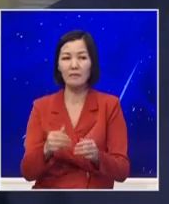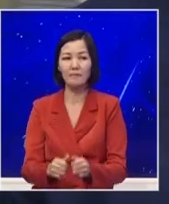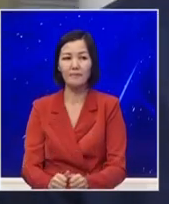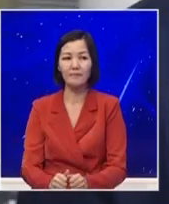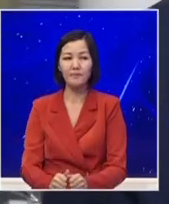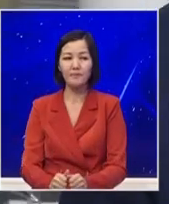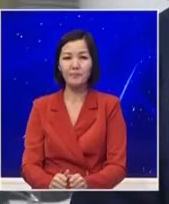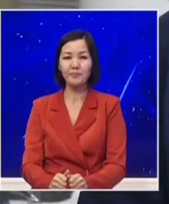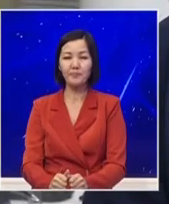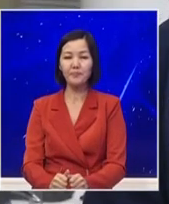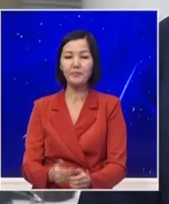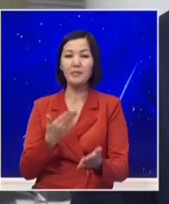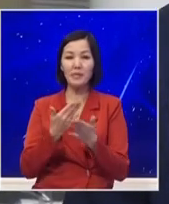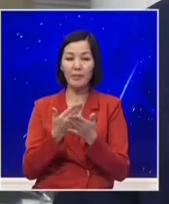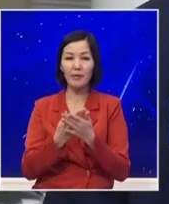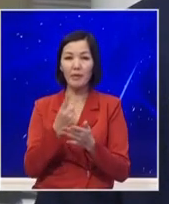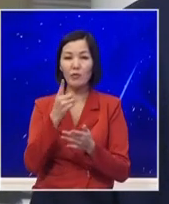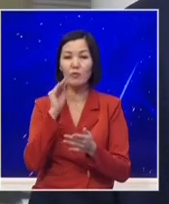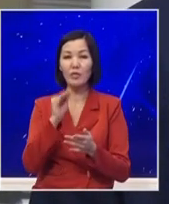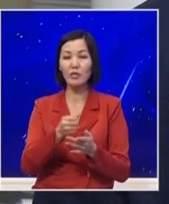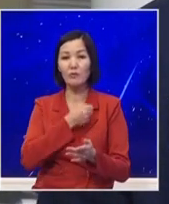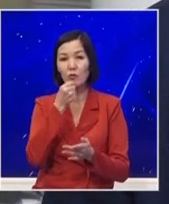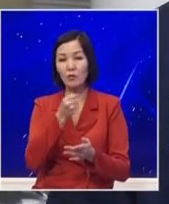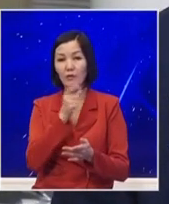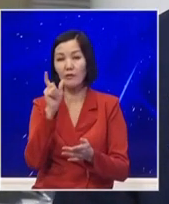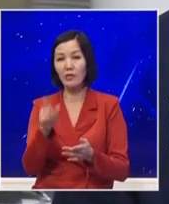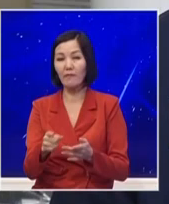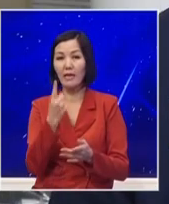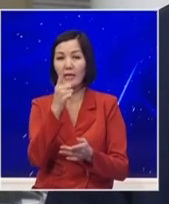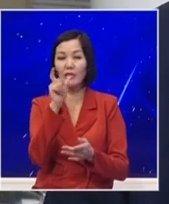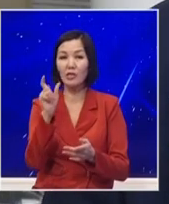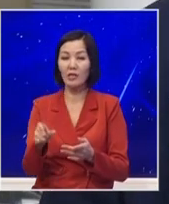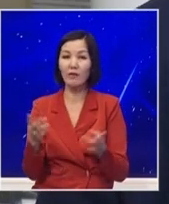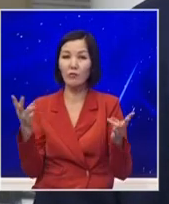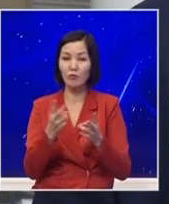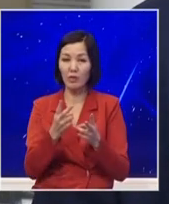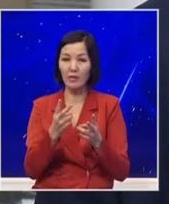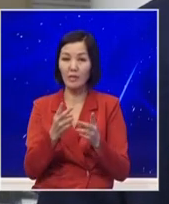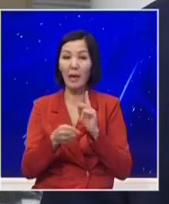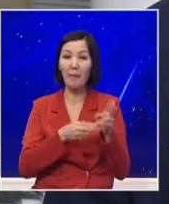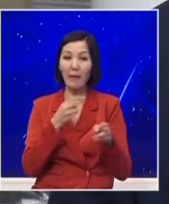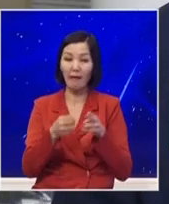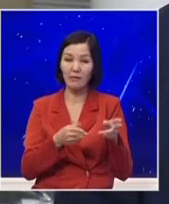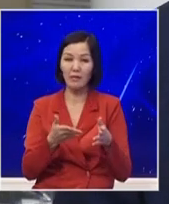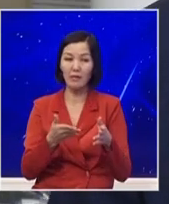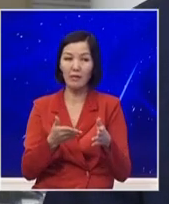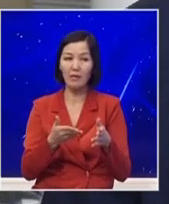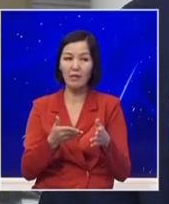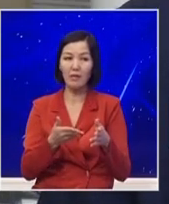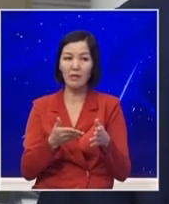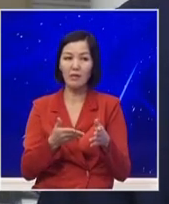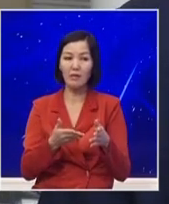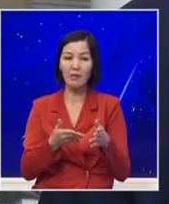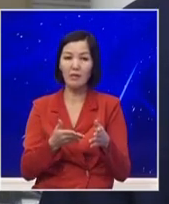мировая статистика: на 1000 взрослого населения один человек нуждается в такой операции. Ну, посчитайте, то есть